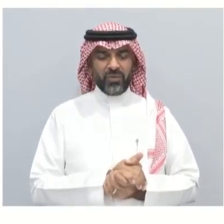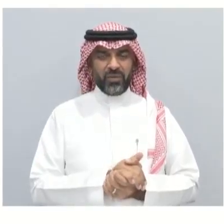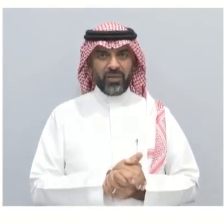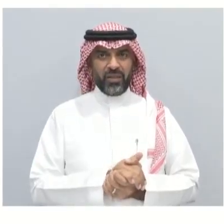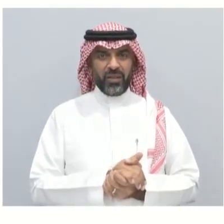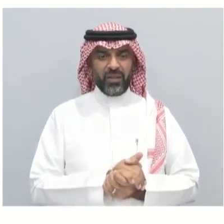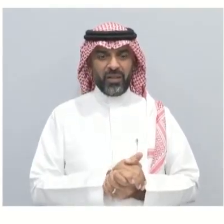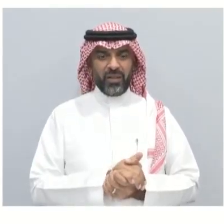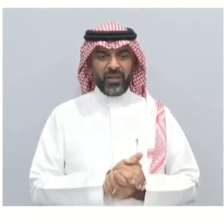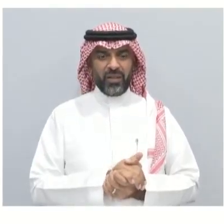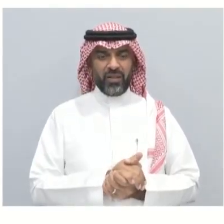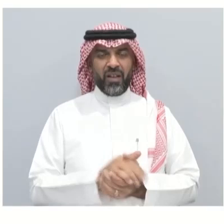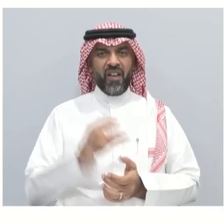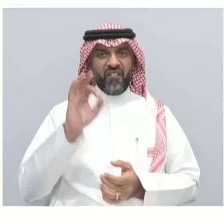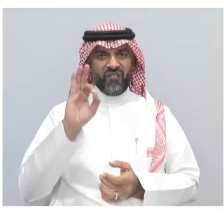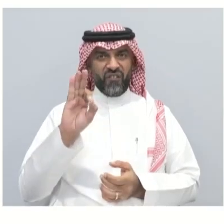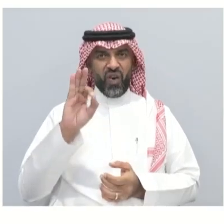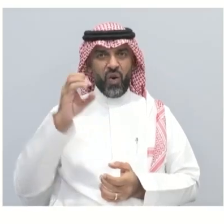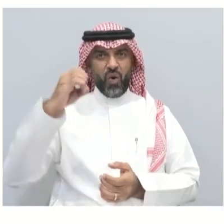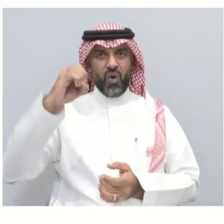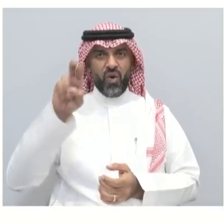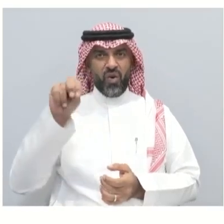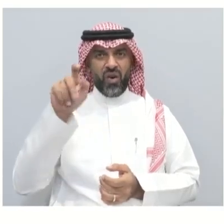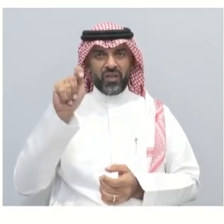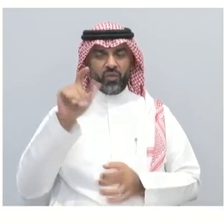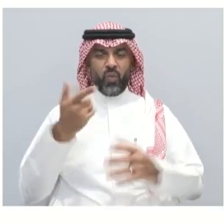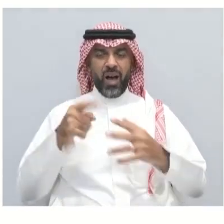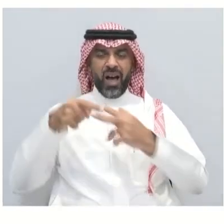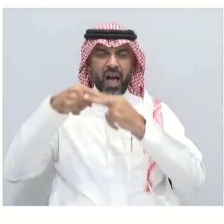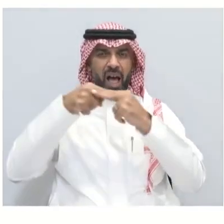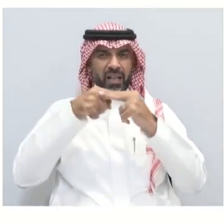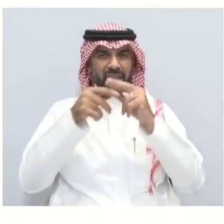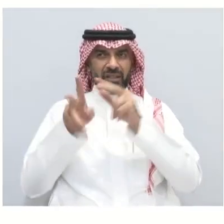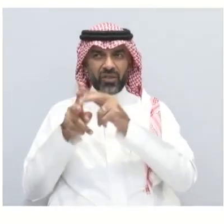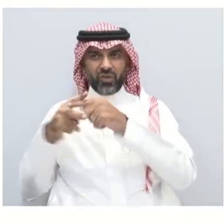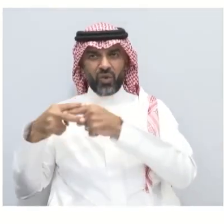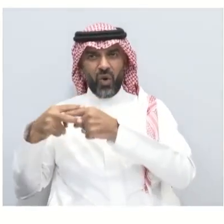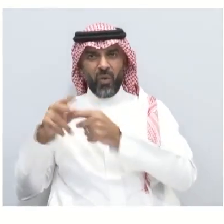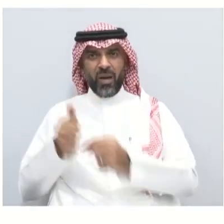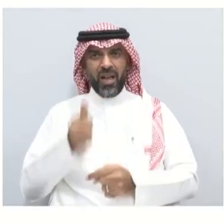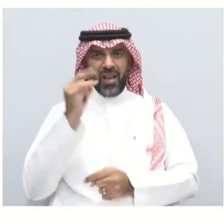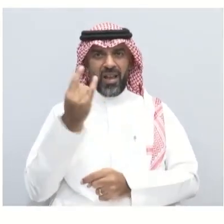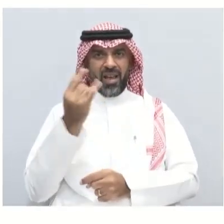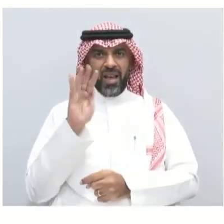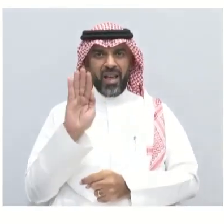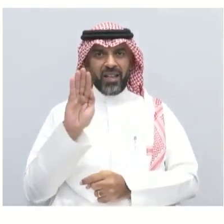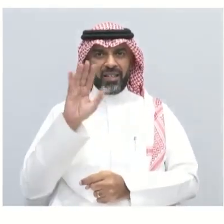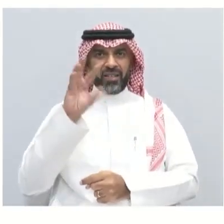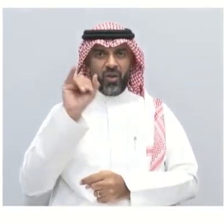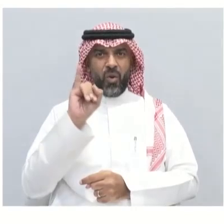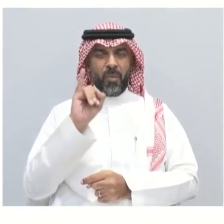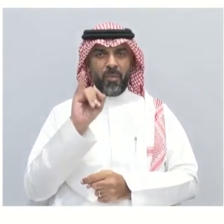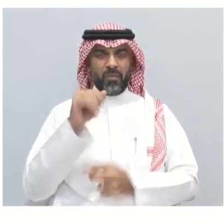مسمى احسنتم الفونت والاسهم التي نحتاجها عند كتابتها او رسم